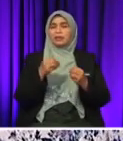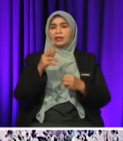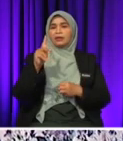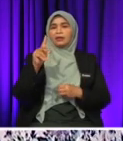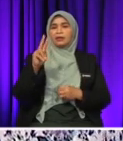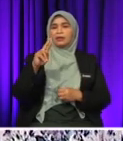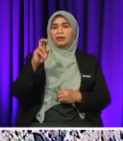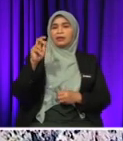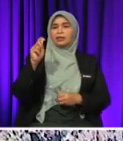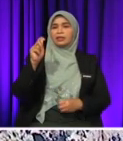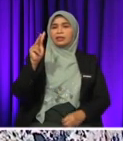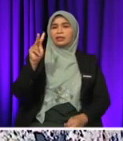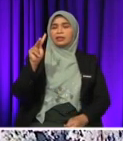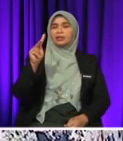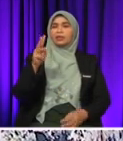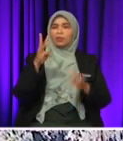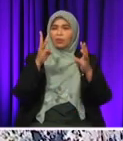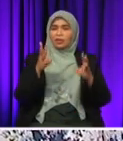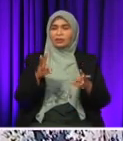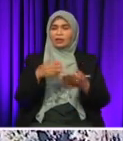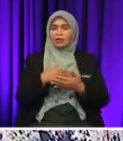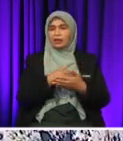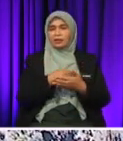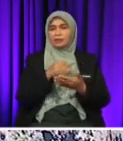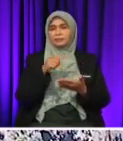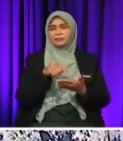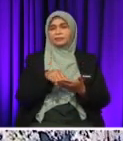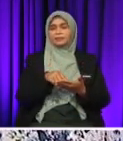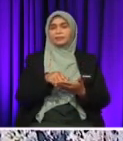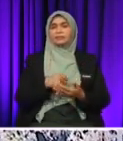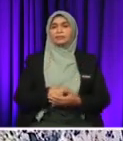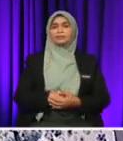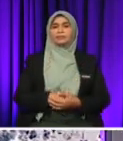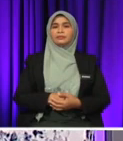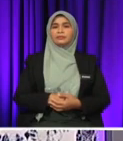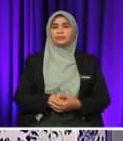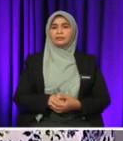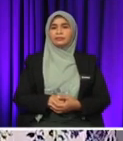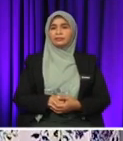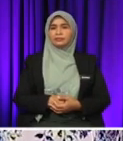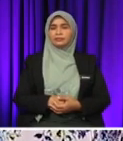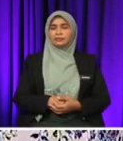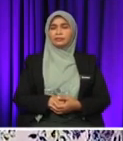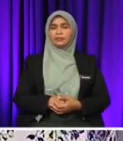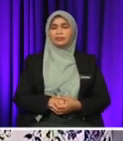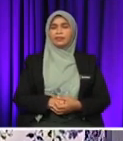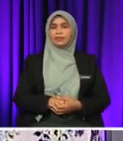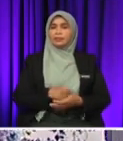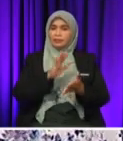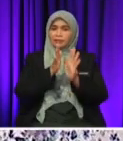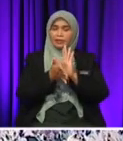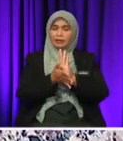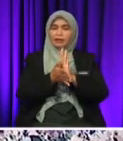berdasarkan baik rangkap yang disampaikan oleh pengarang untuk kita nilai jadi